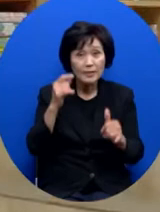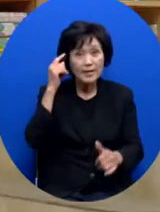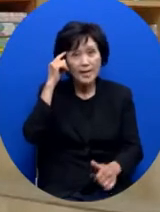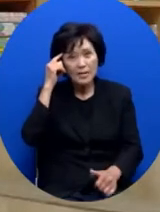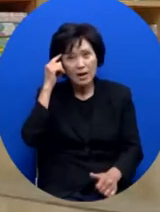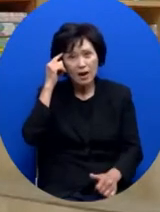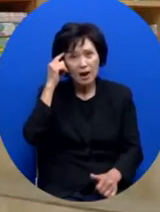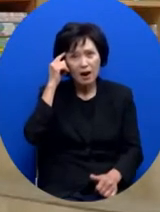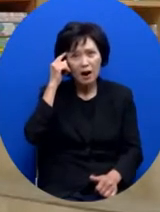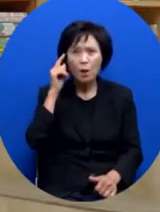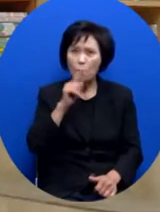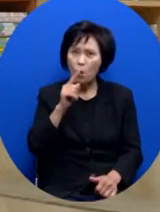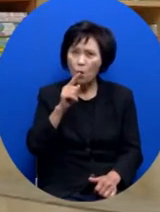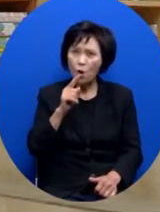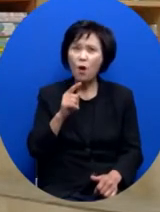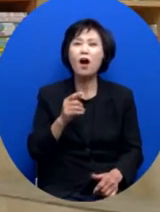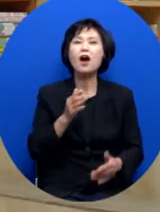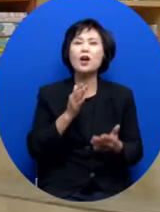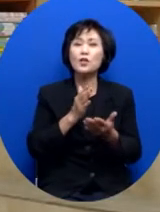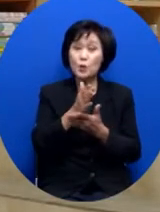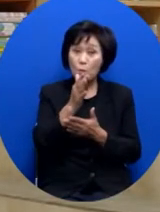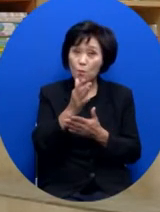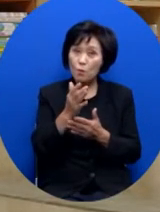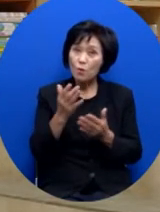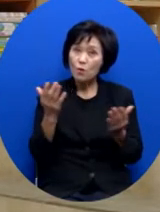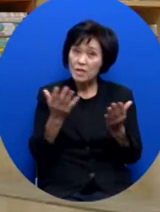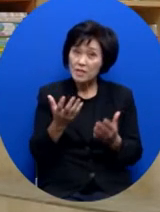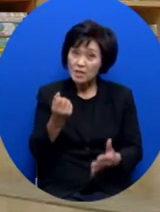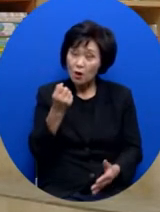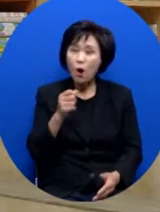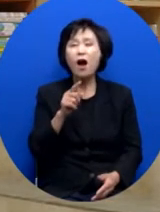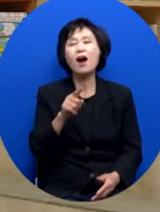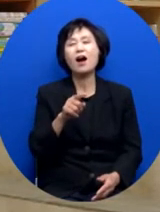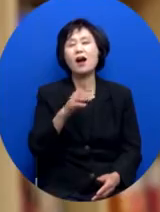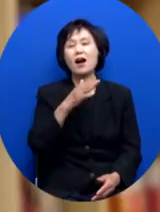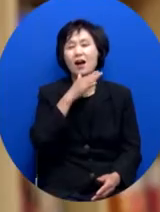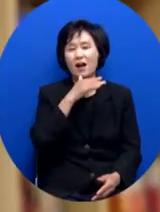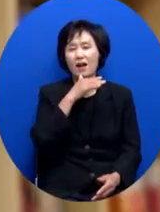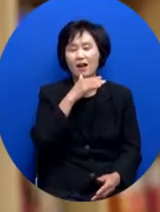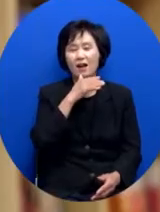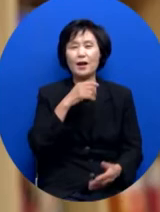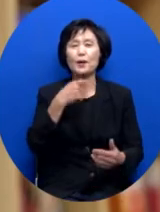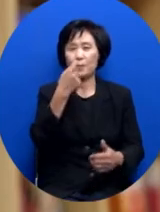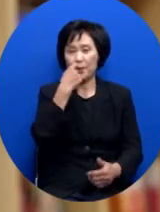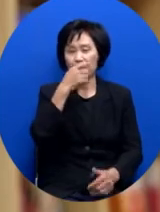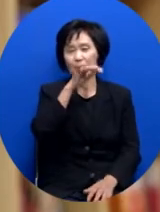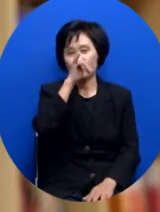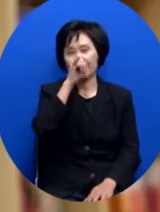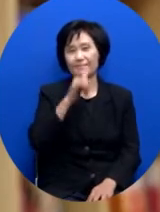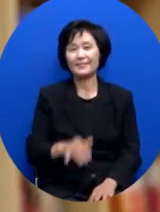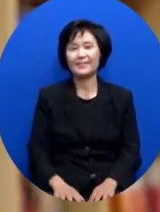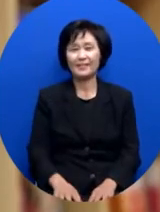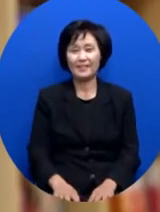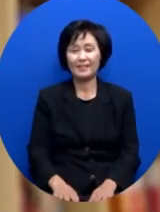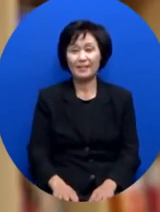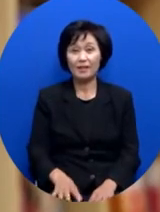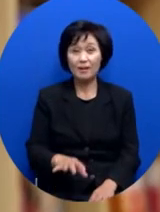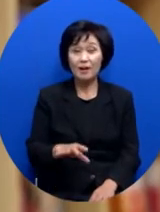살아가는 전문 직장을 저런 것이구나 라이드 할 수 있는 수업들을 진행하고 있습니다 4 먼저는